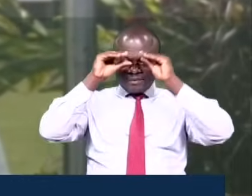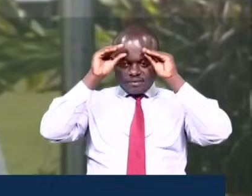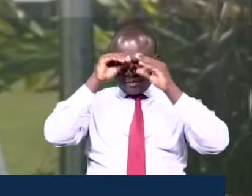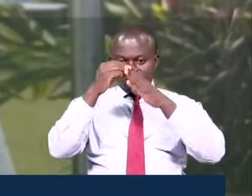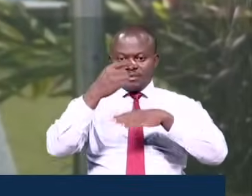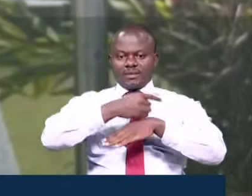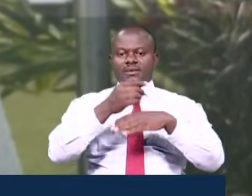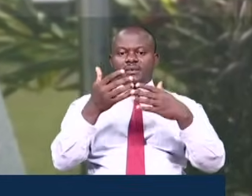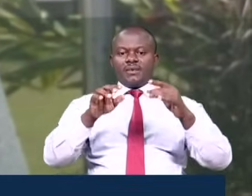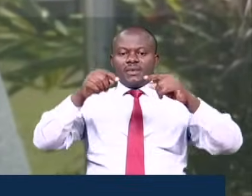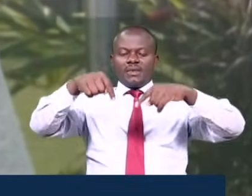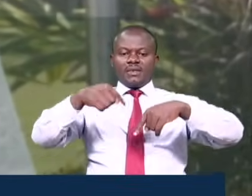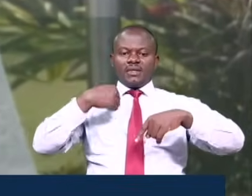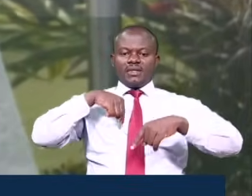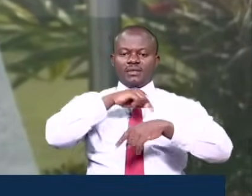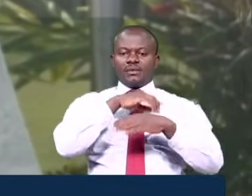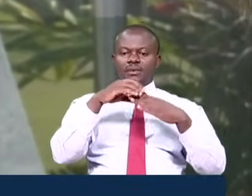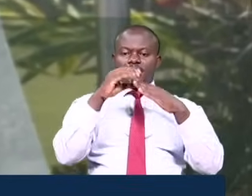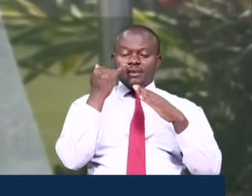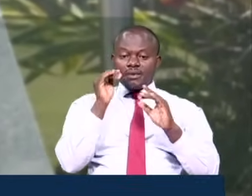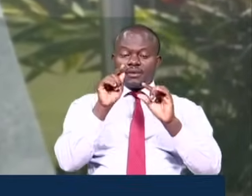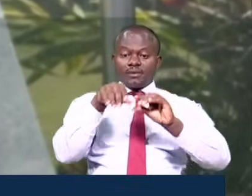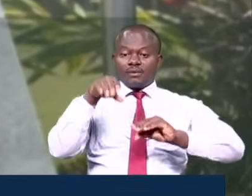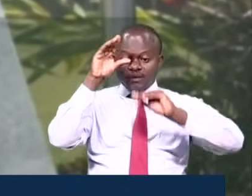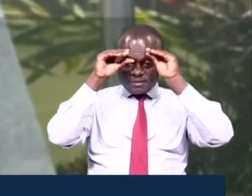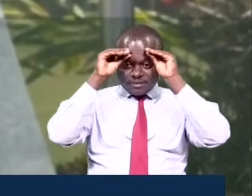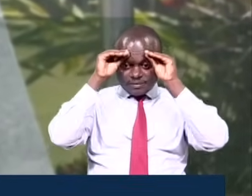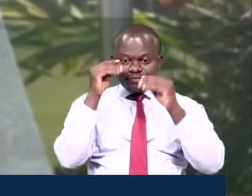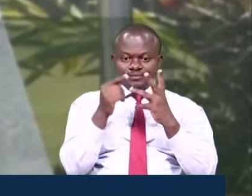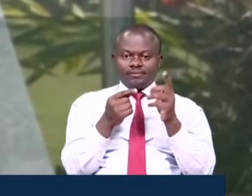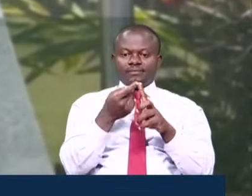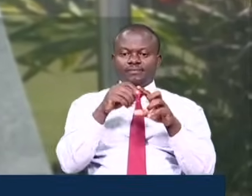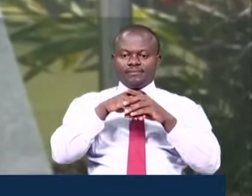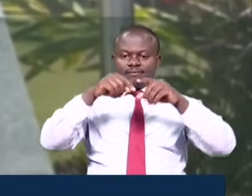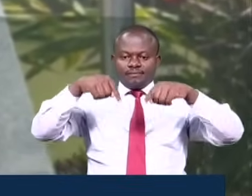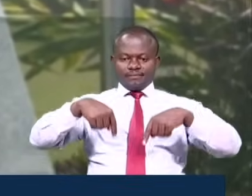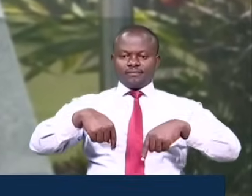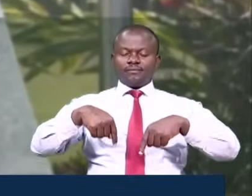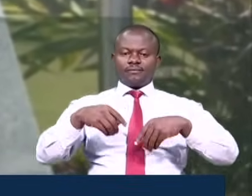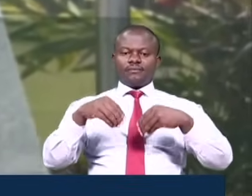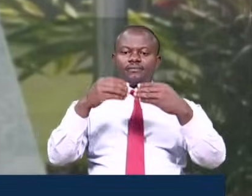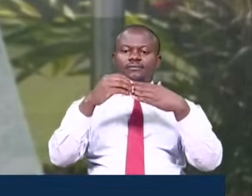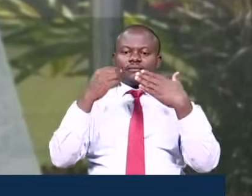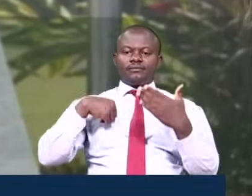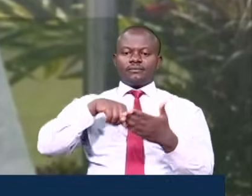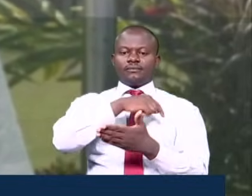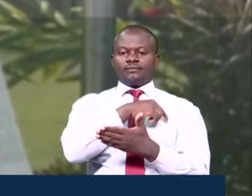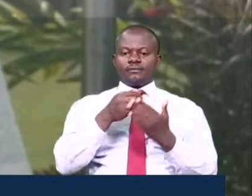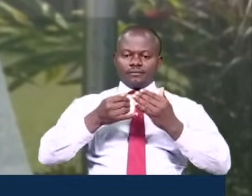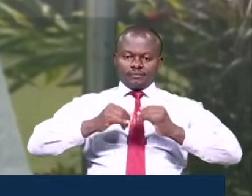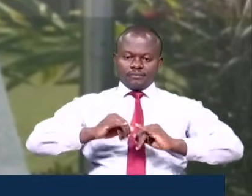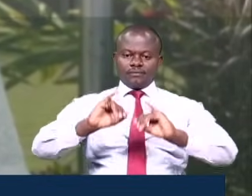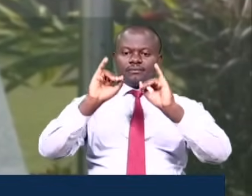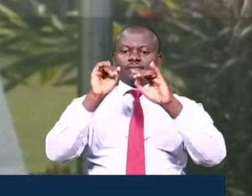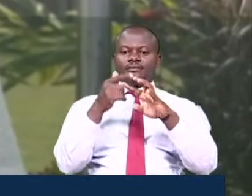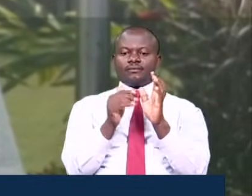tumaze ahangaha twebwe nitwe bayobozi iyo tuje kwiga rero impamba tujyana tuvanya ahangaha nitwishyira abayoborwa bacu tukabishyira mu bikorwa